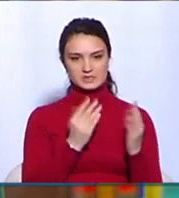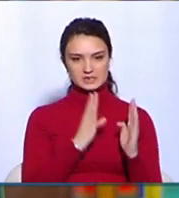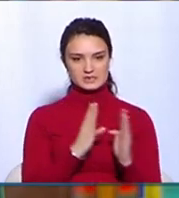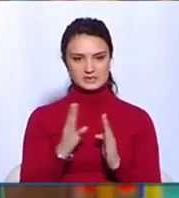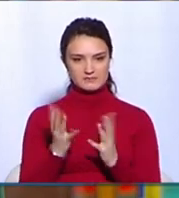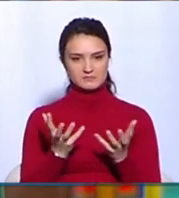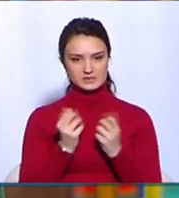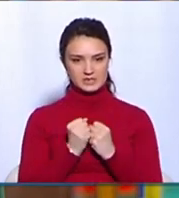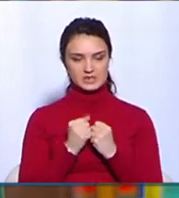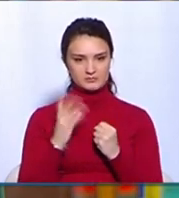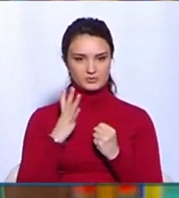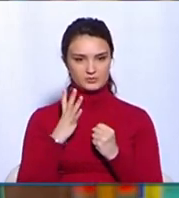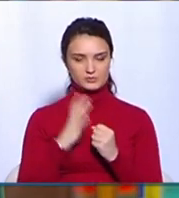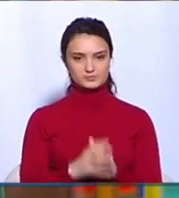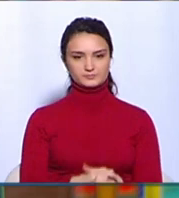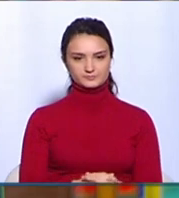ქცევა მისაღები იყოს.